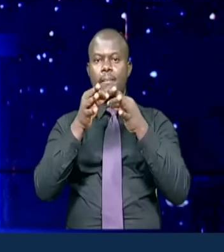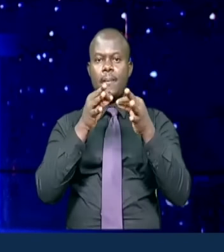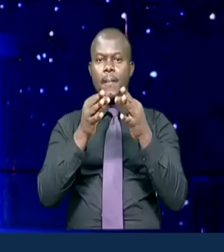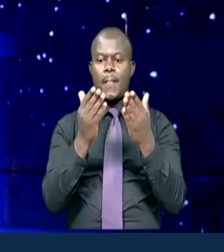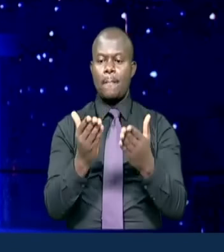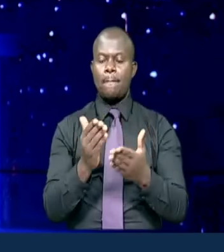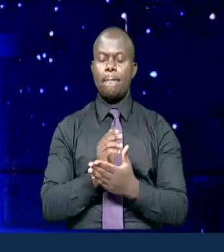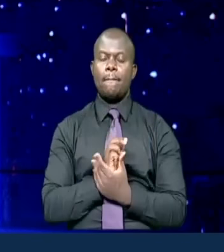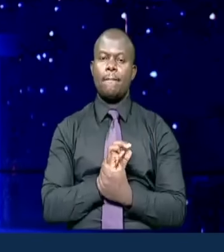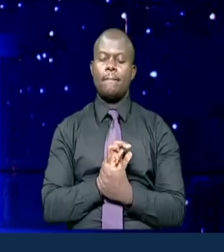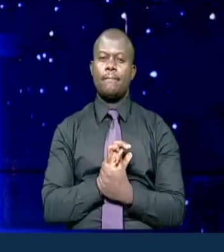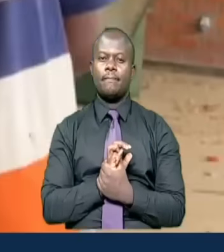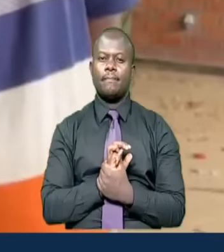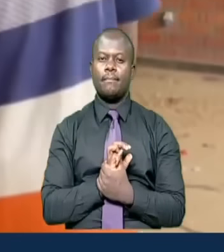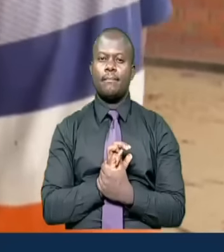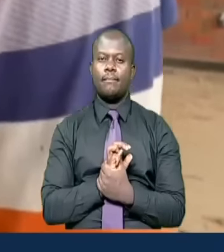Didas Niyibizi.